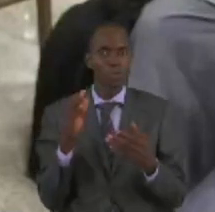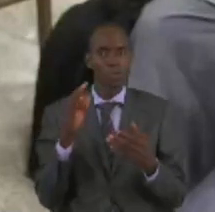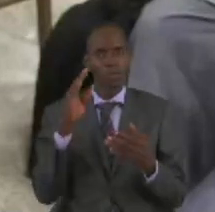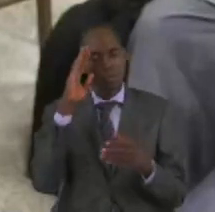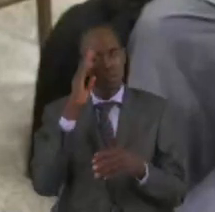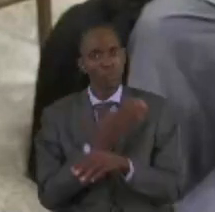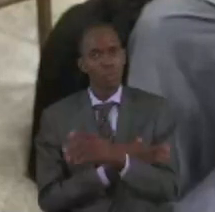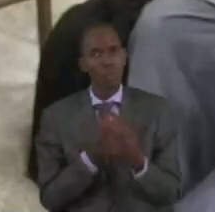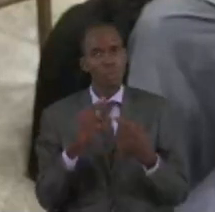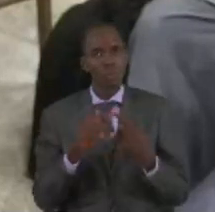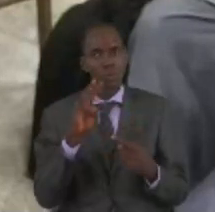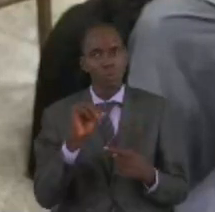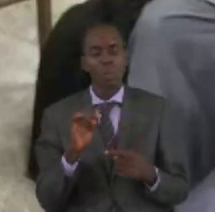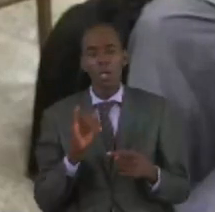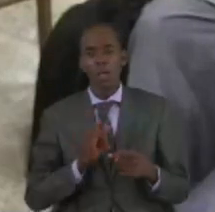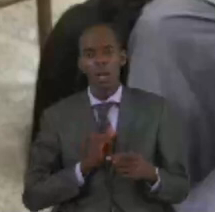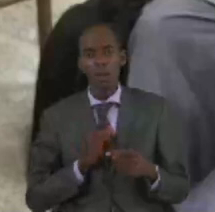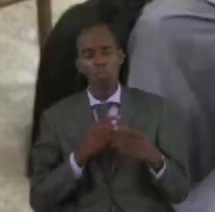parvenue,